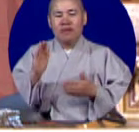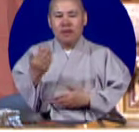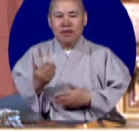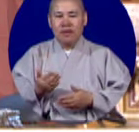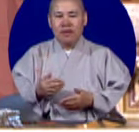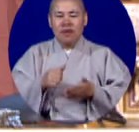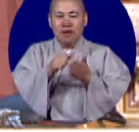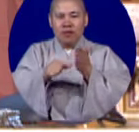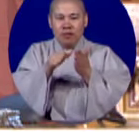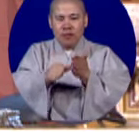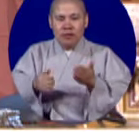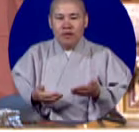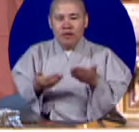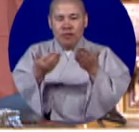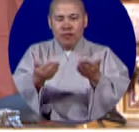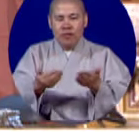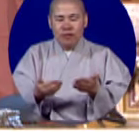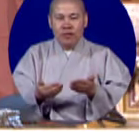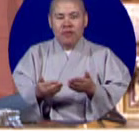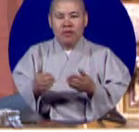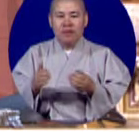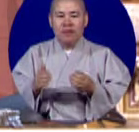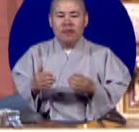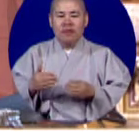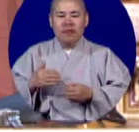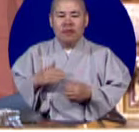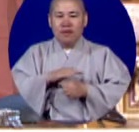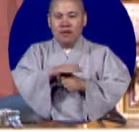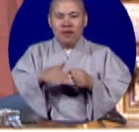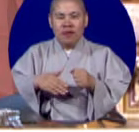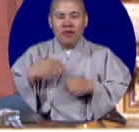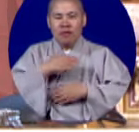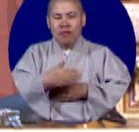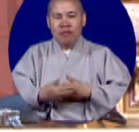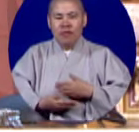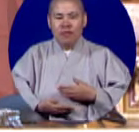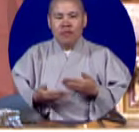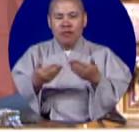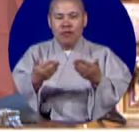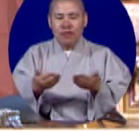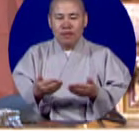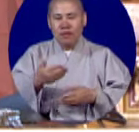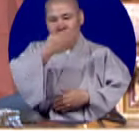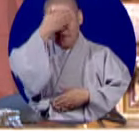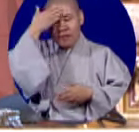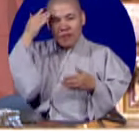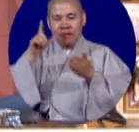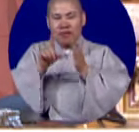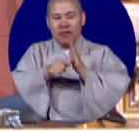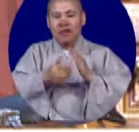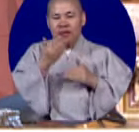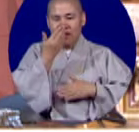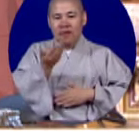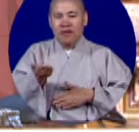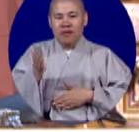물질을 나누고 뭐 애정으로서 몸을 나누고 거기까지는 젊을 때 어느 정도 가능하거든요. 그게